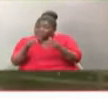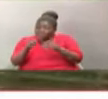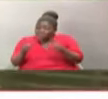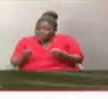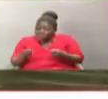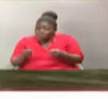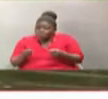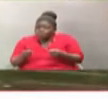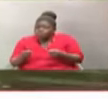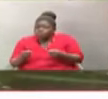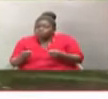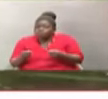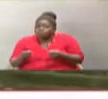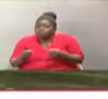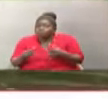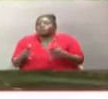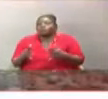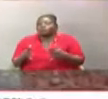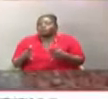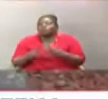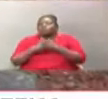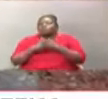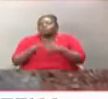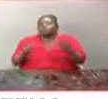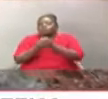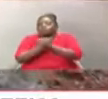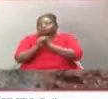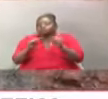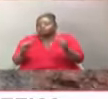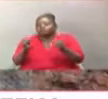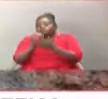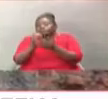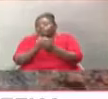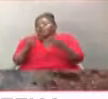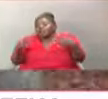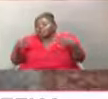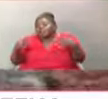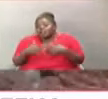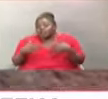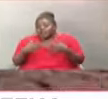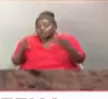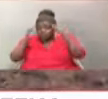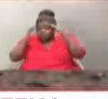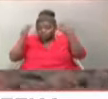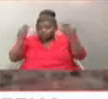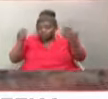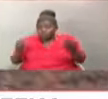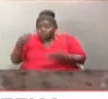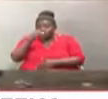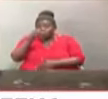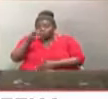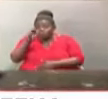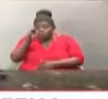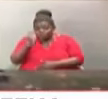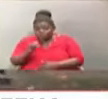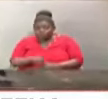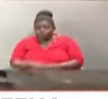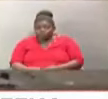ogigwekiriza eyo gye ziddukira gisobole okwetaasa anti ekyekango tekimanya muzira.